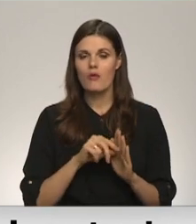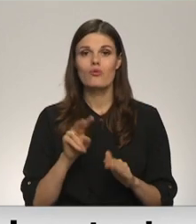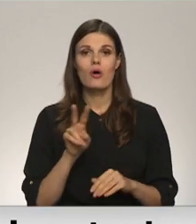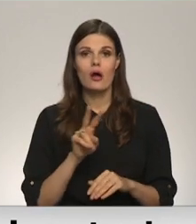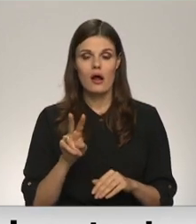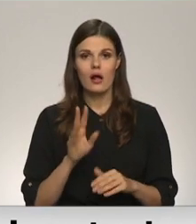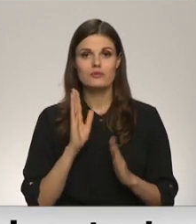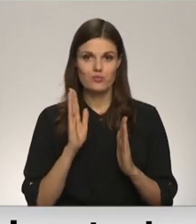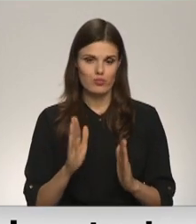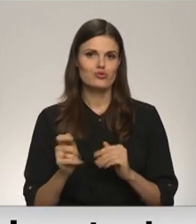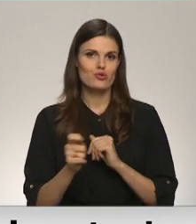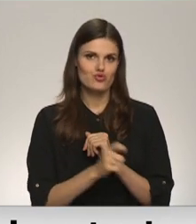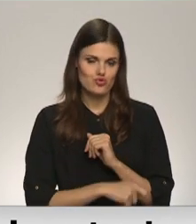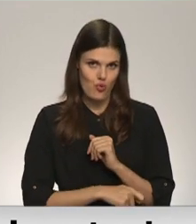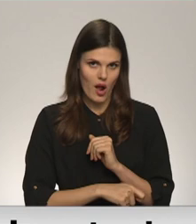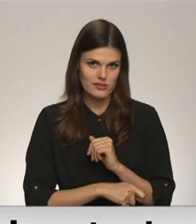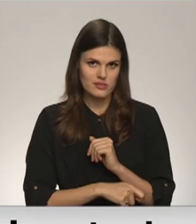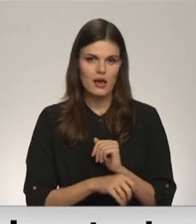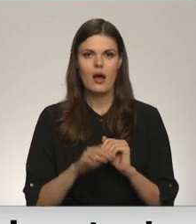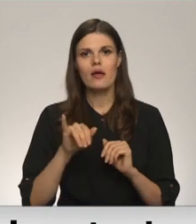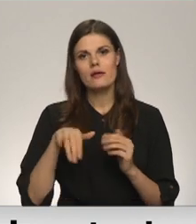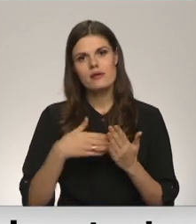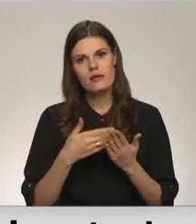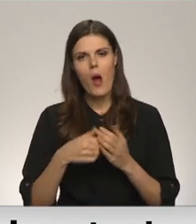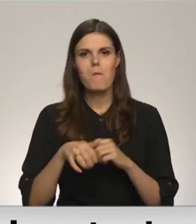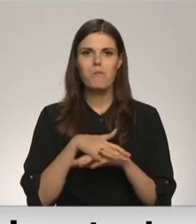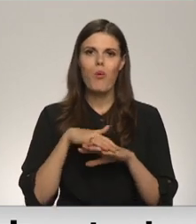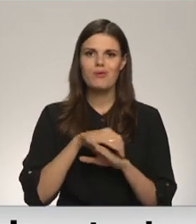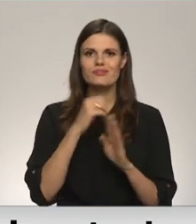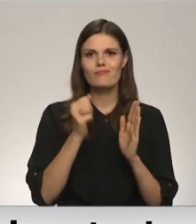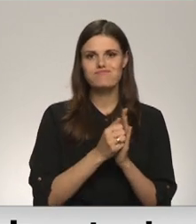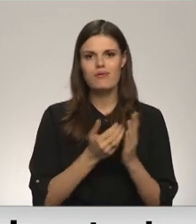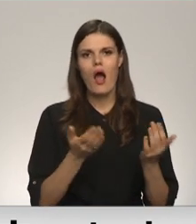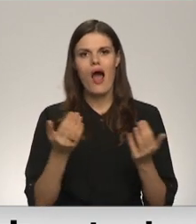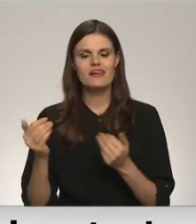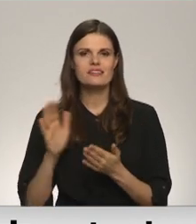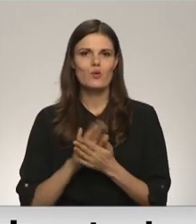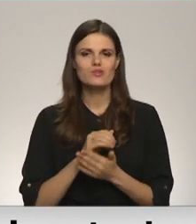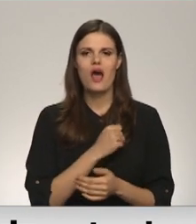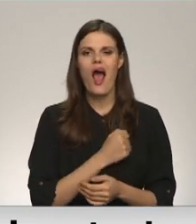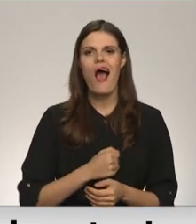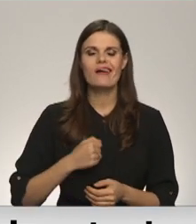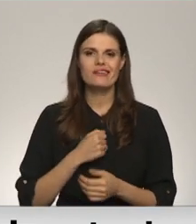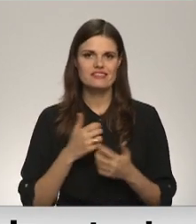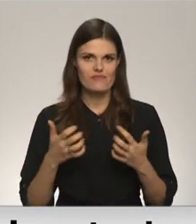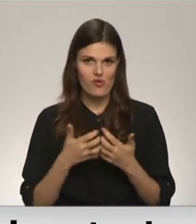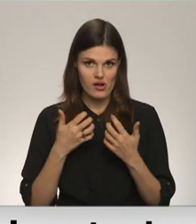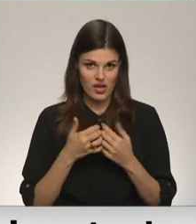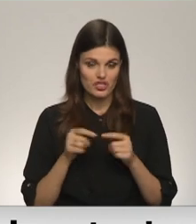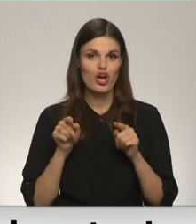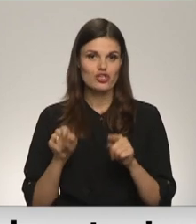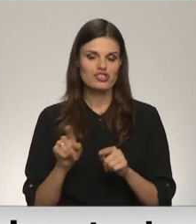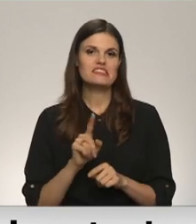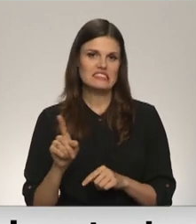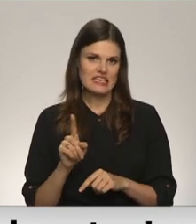paredz sodu par publisku aicinājumu uz agresīvu karu. Šis ir agresīvs